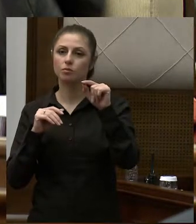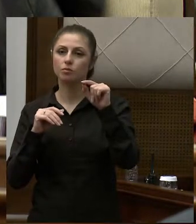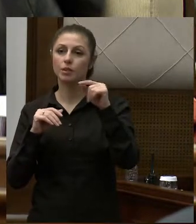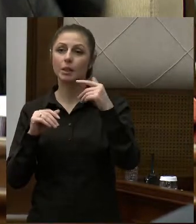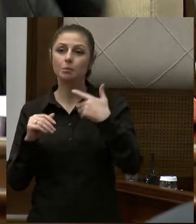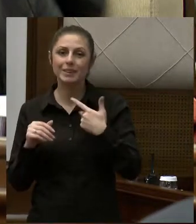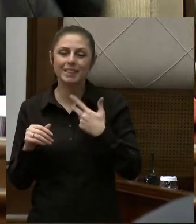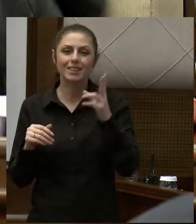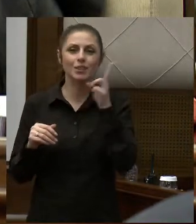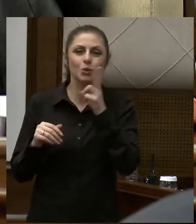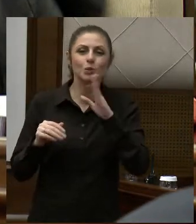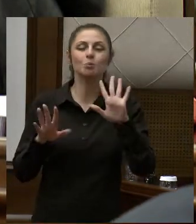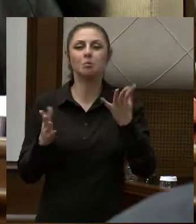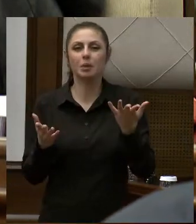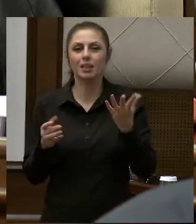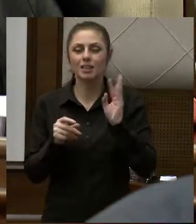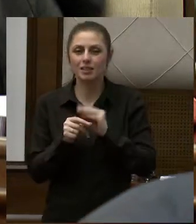bize güldürmemek için